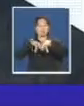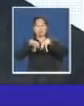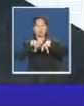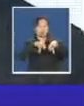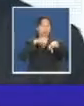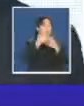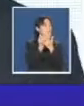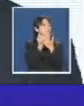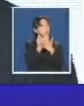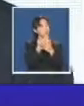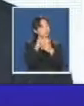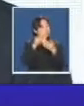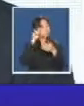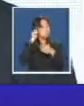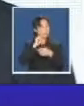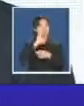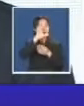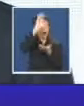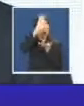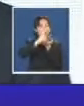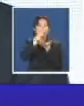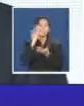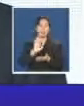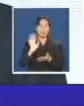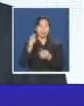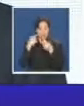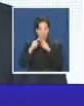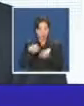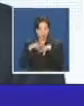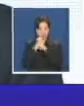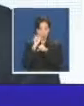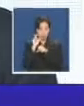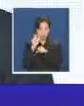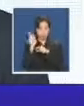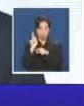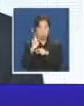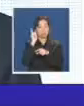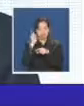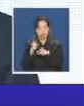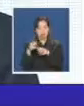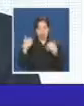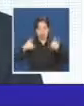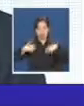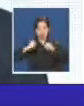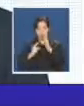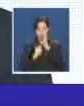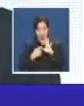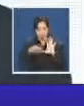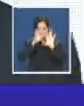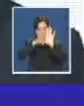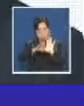ๆแต่ว่าสิ่งที่เราจะเร่งทำก็คือการดำเนินการในการขึ้นทะเบียนและก็จัดระบบจัดระเบียบตรงนี้ซึ่งจะทำได้ตั้งแต่เดือน